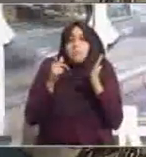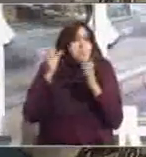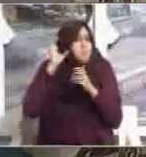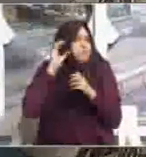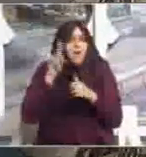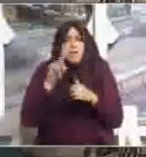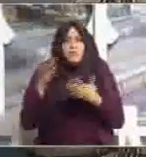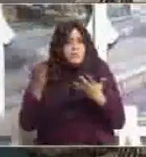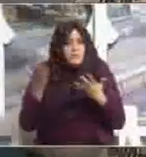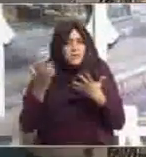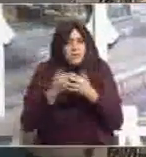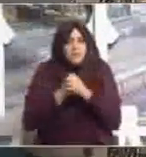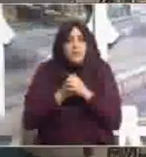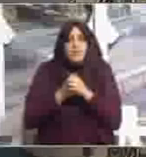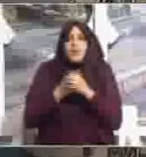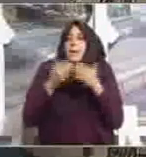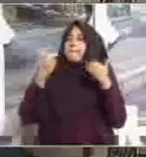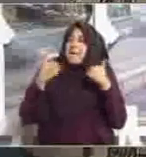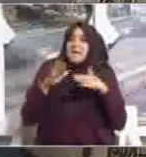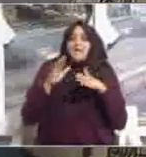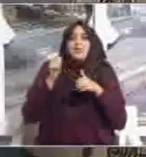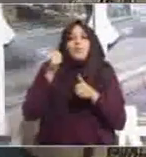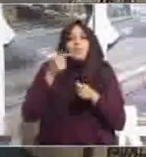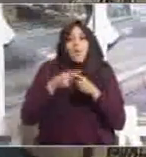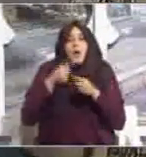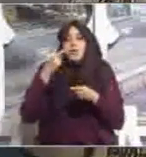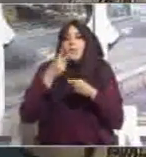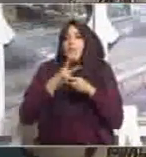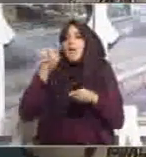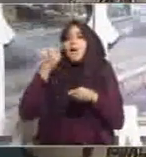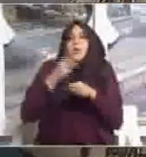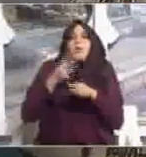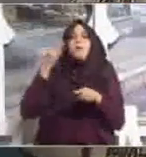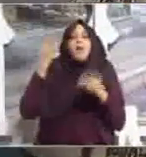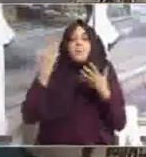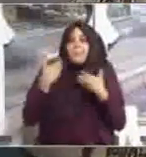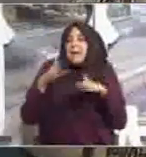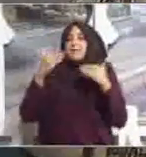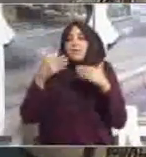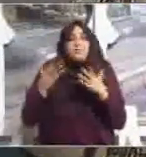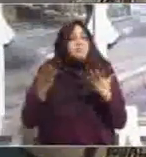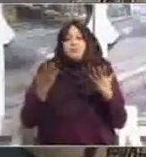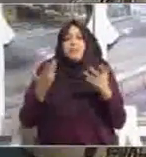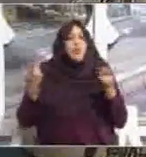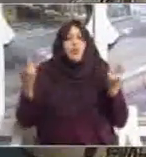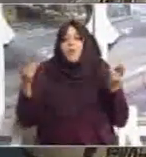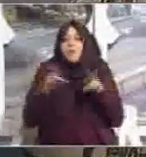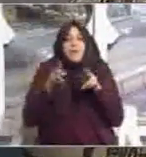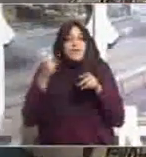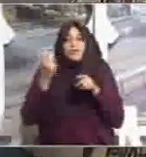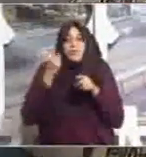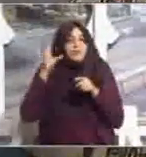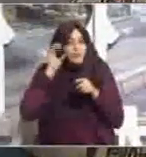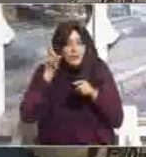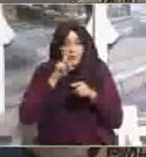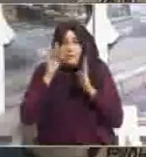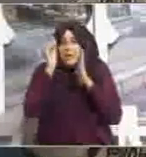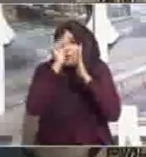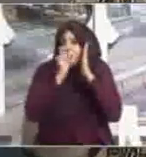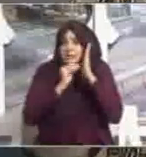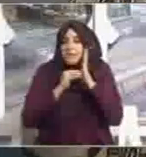بهم، وبالرغم أنه عفى عنها عدة مرات أنا وسمح لها عدة مرات، ولكن هي لم تلتزم.